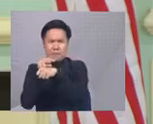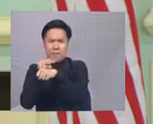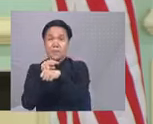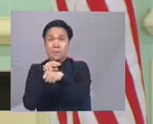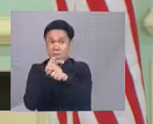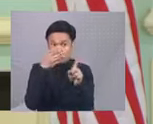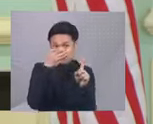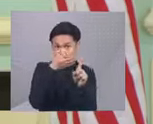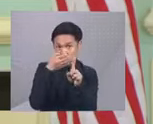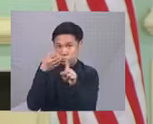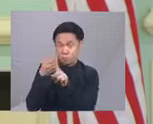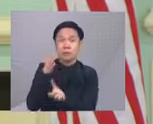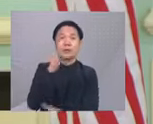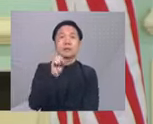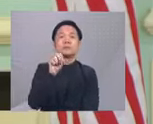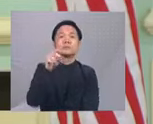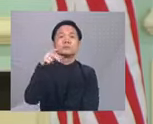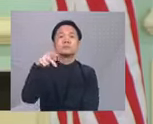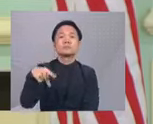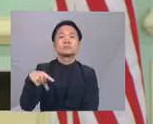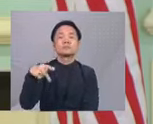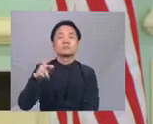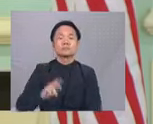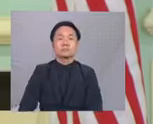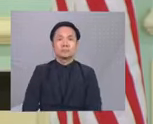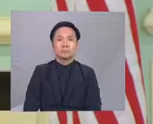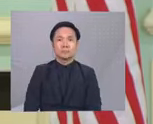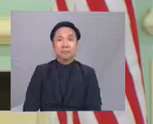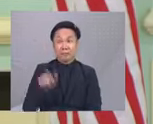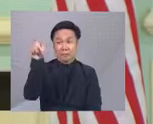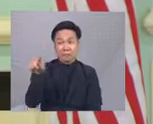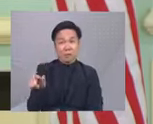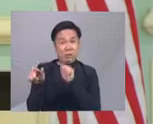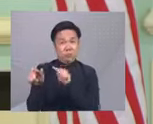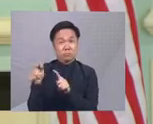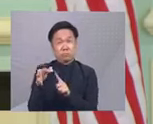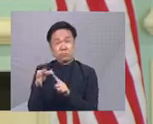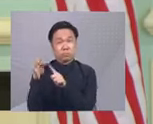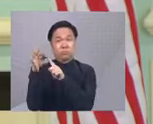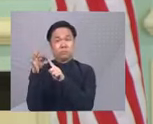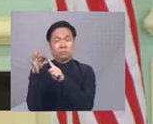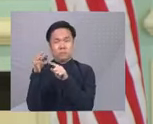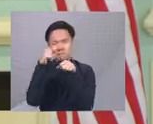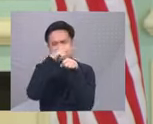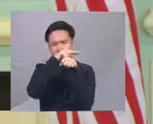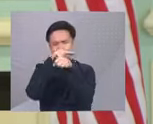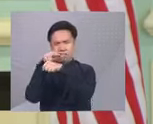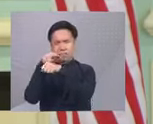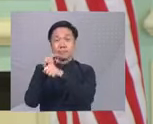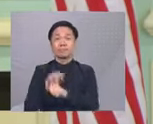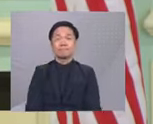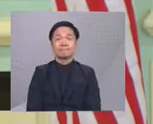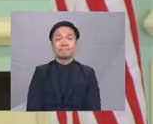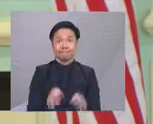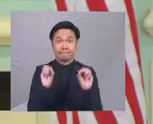pematuhan SOP di kalangan pekerja-pekerja, pelakon, kru dan sebagainya.